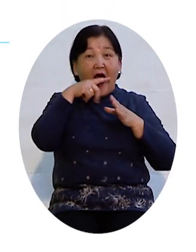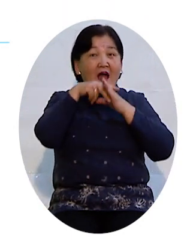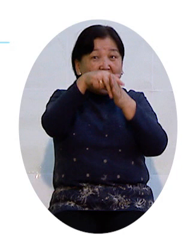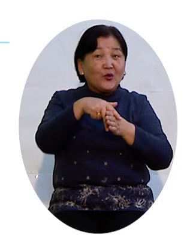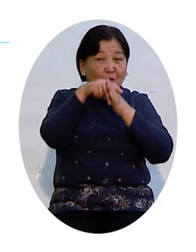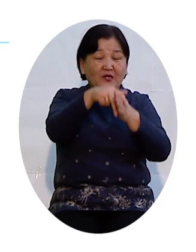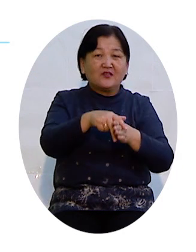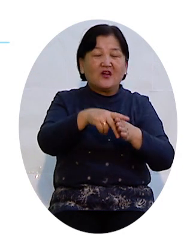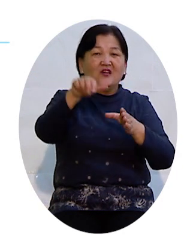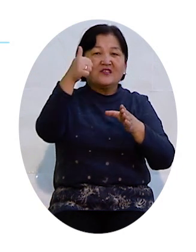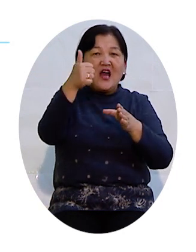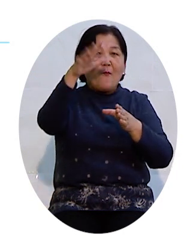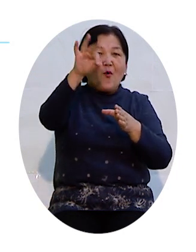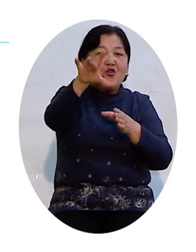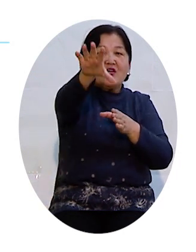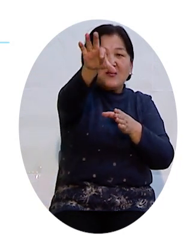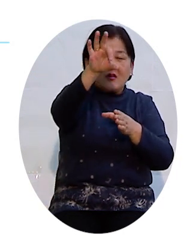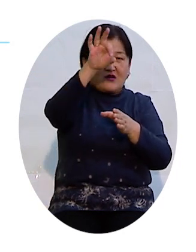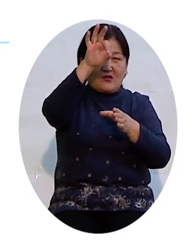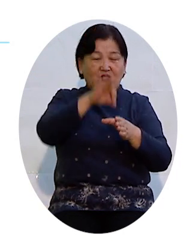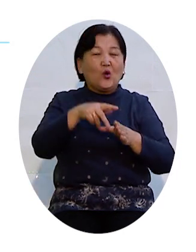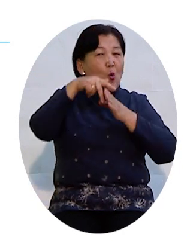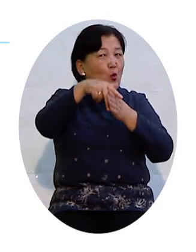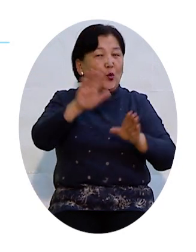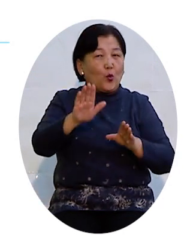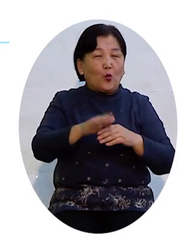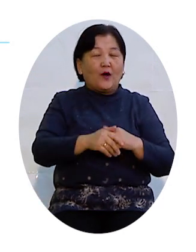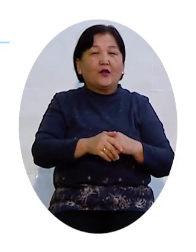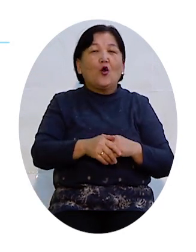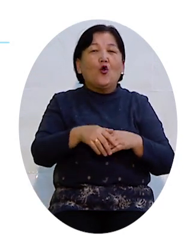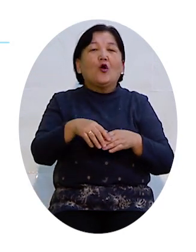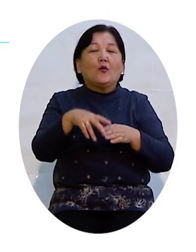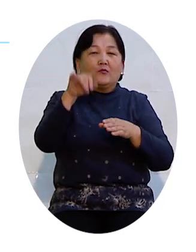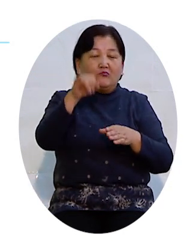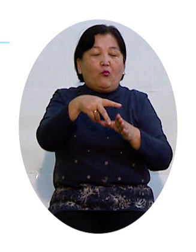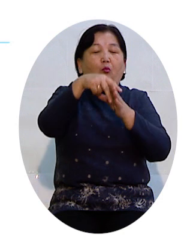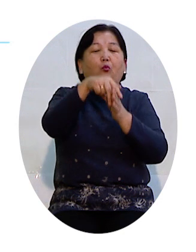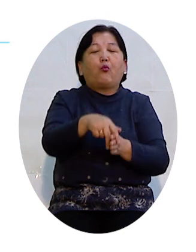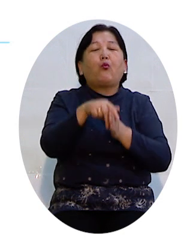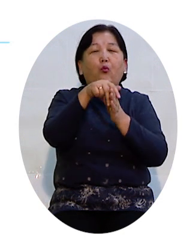Саймар унахгүй амаа мэдгүүрэтэл бүг бүг шогшиц хоодог.